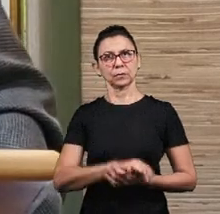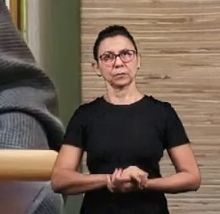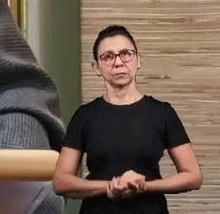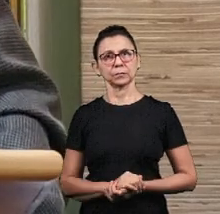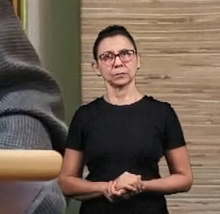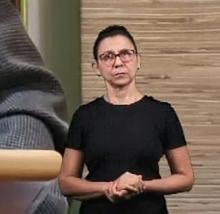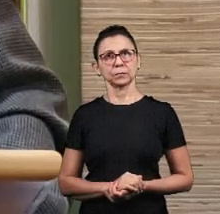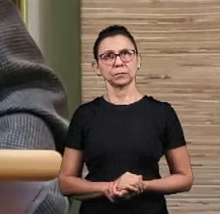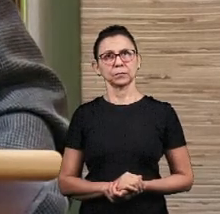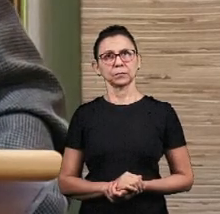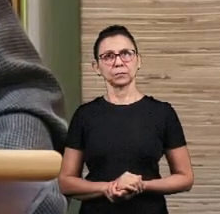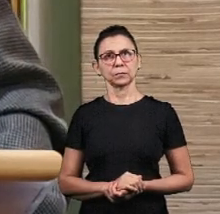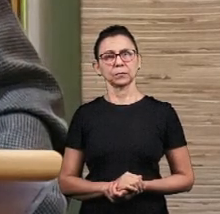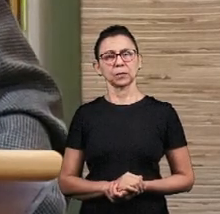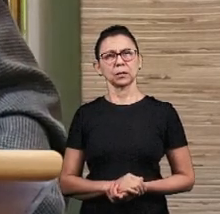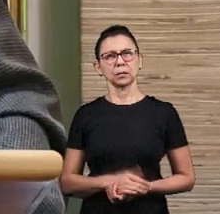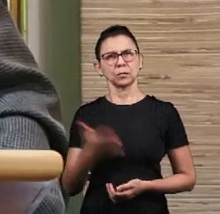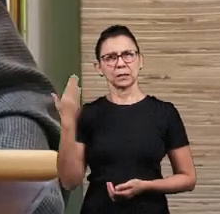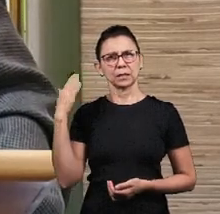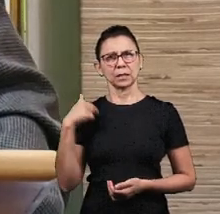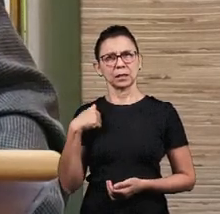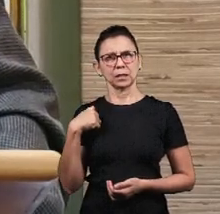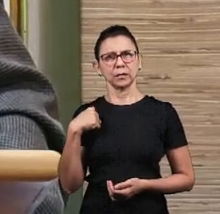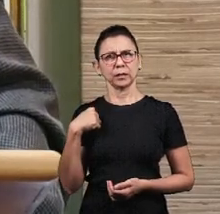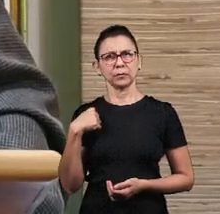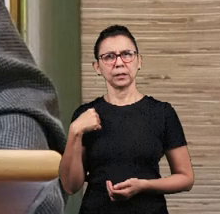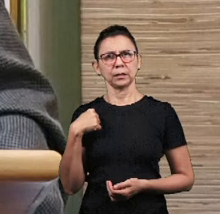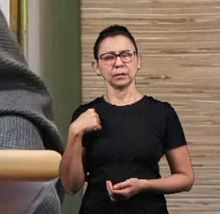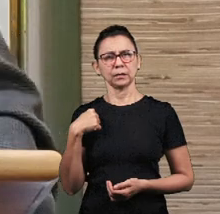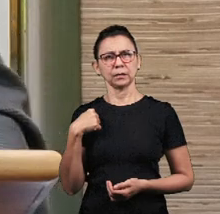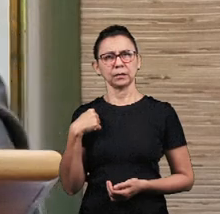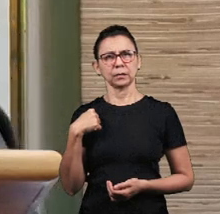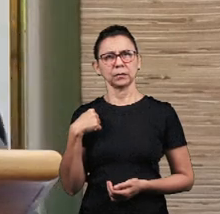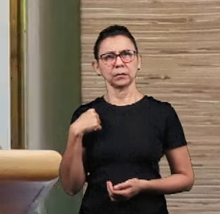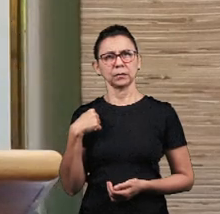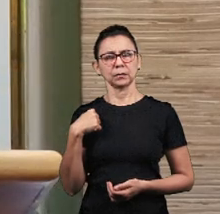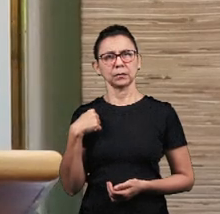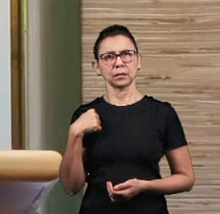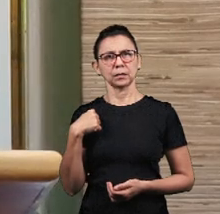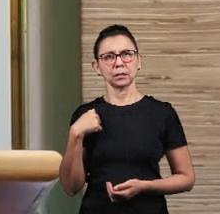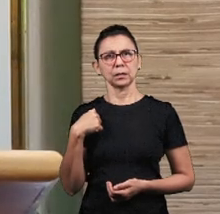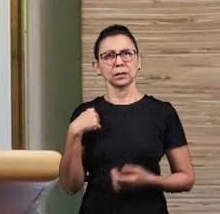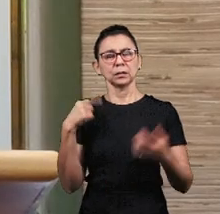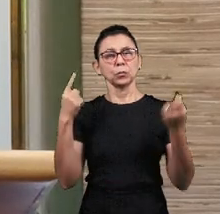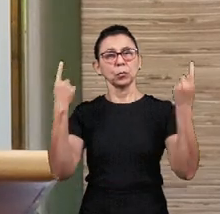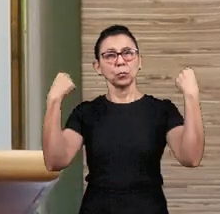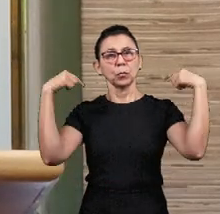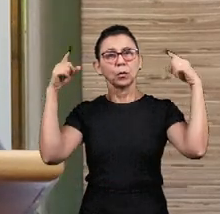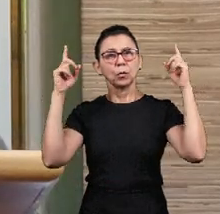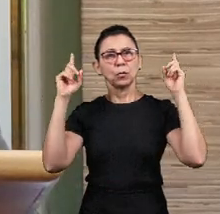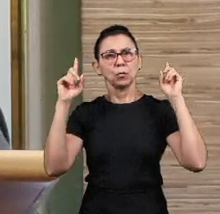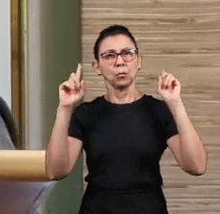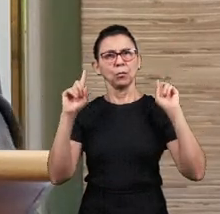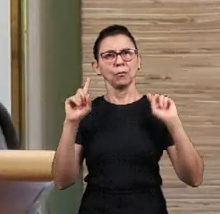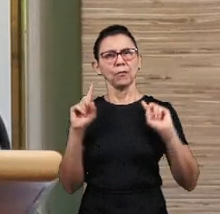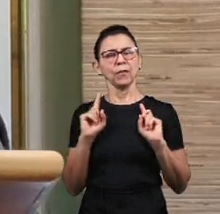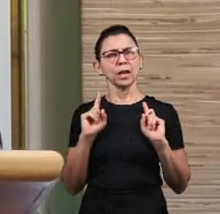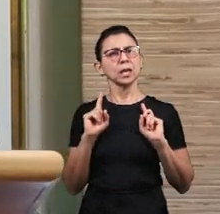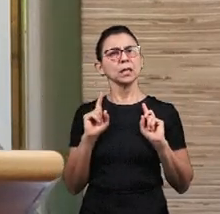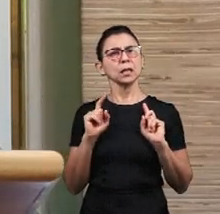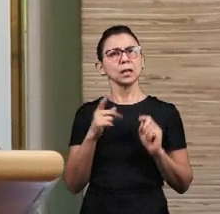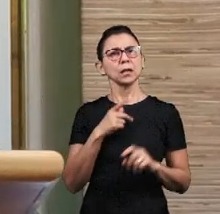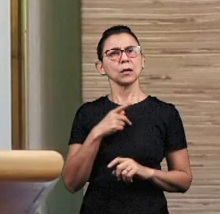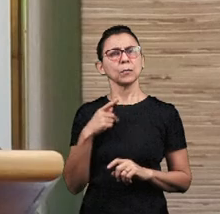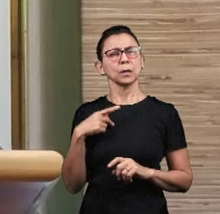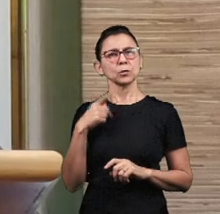brebis. J'étais dans une église ici, dans l'état de Espírito Santo, au Brésil, dans la ville de Cariacica, et je